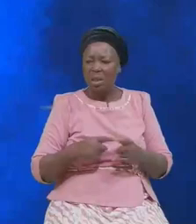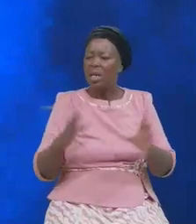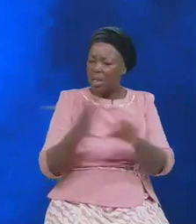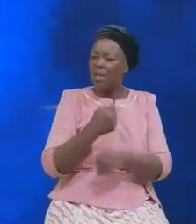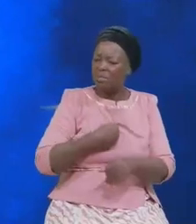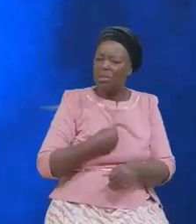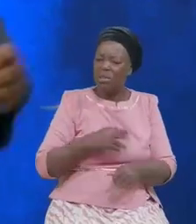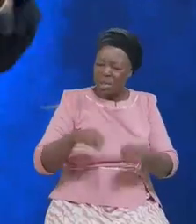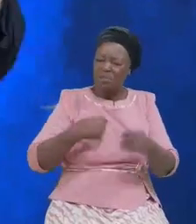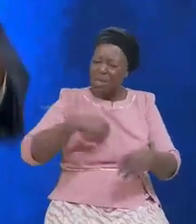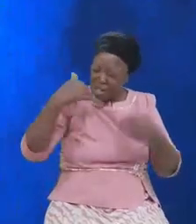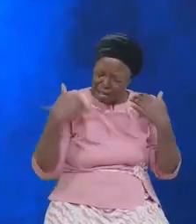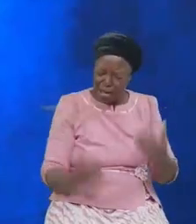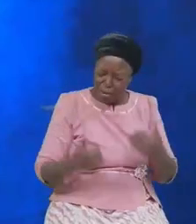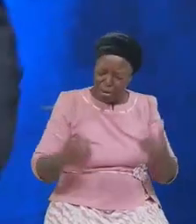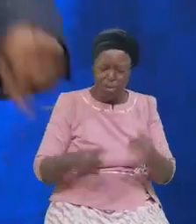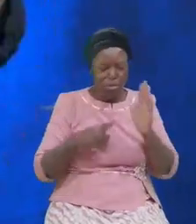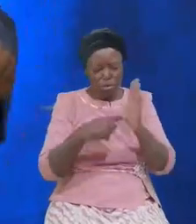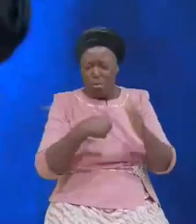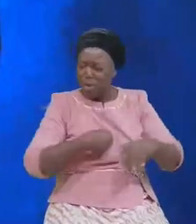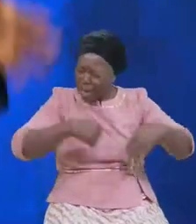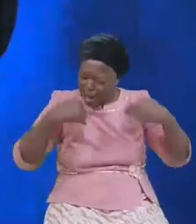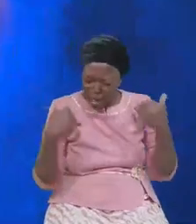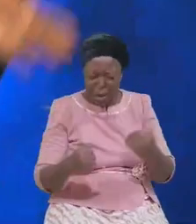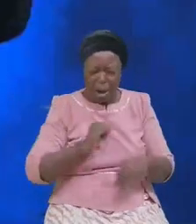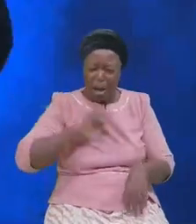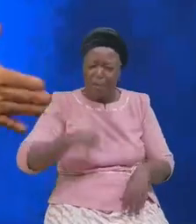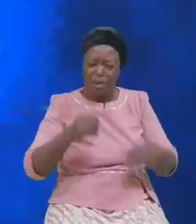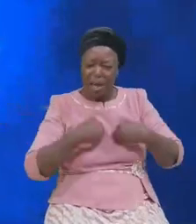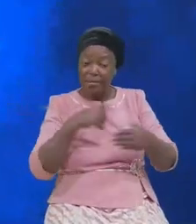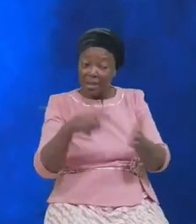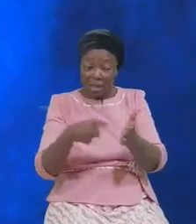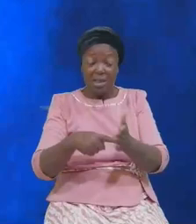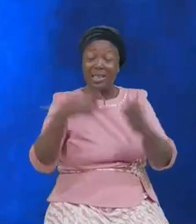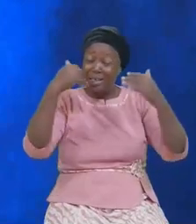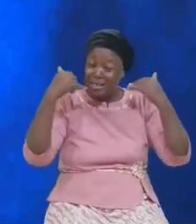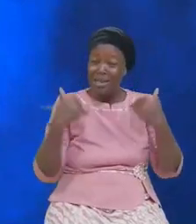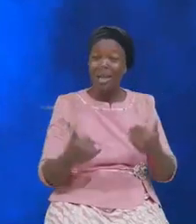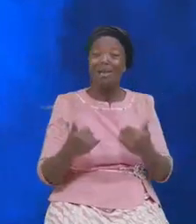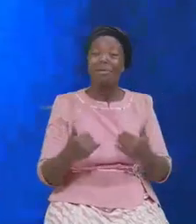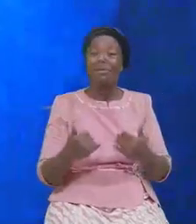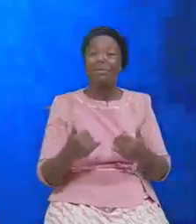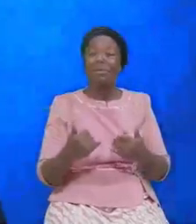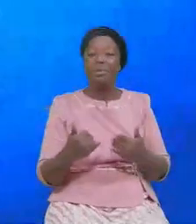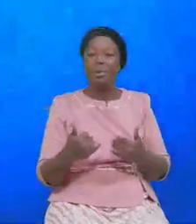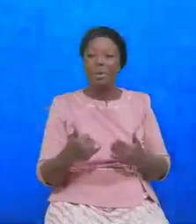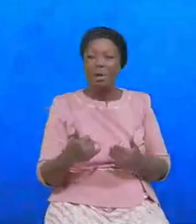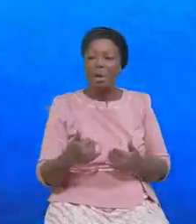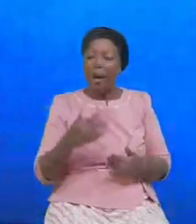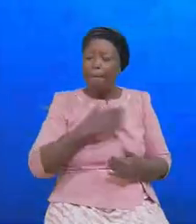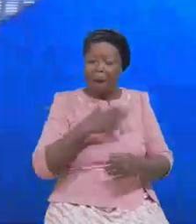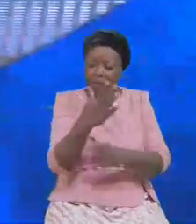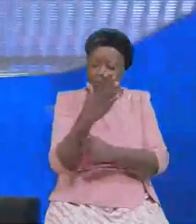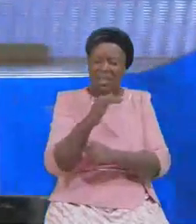Montre-moi. Je dois avoir ceci maintenant. ma chair est en train de me